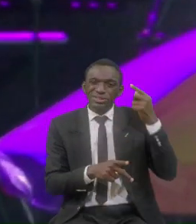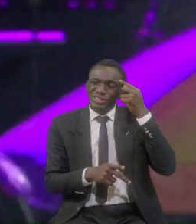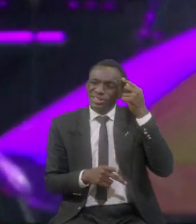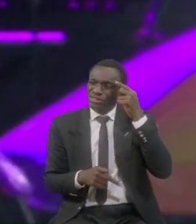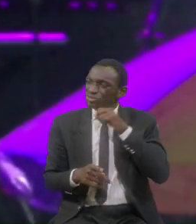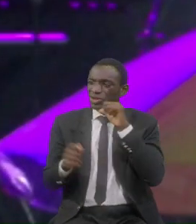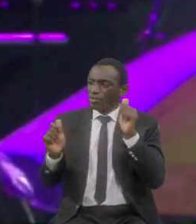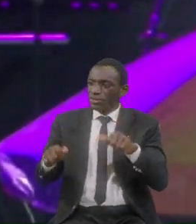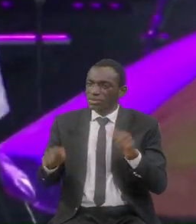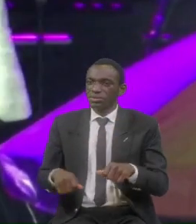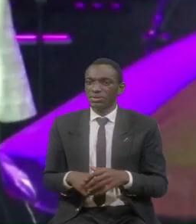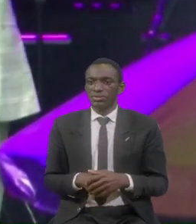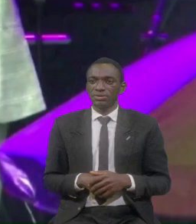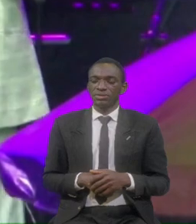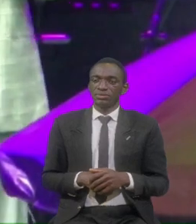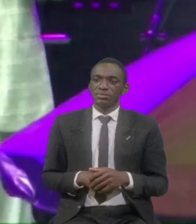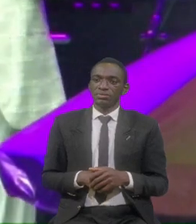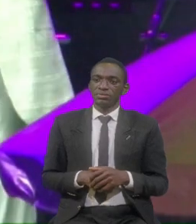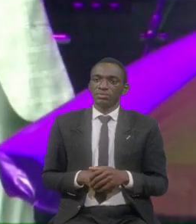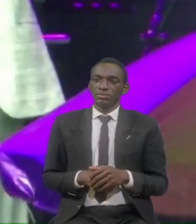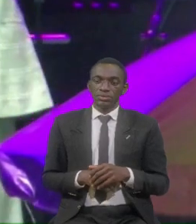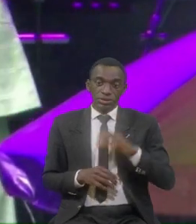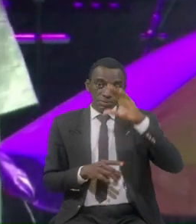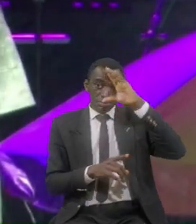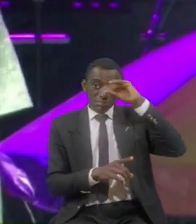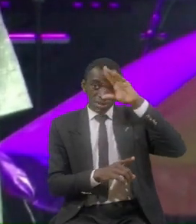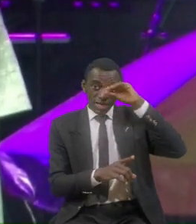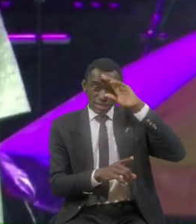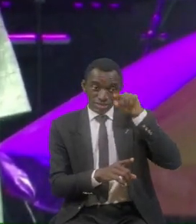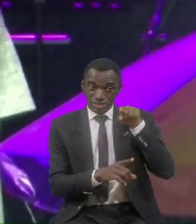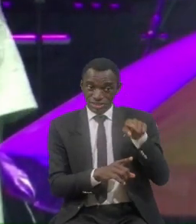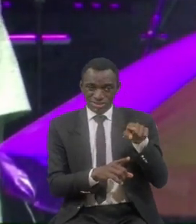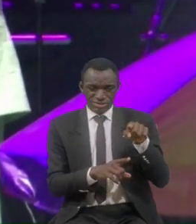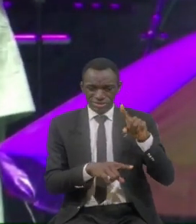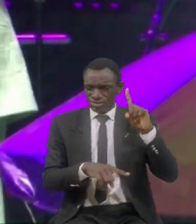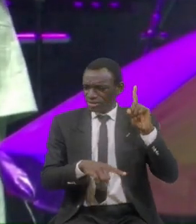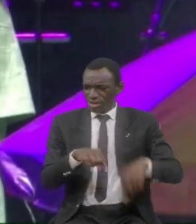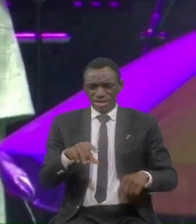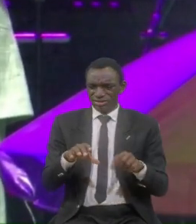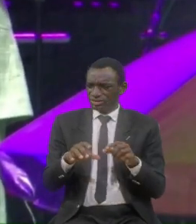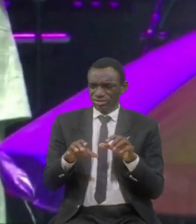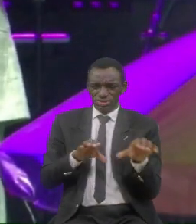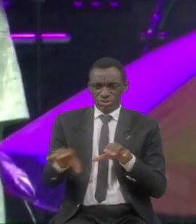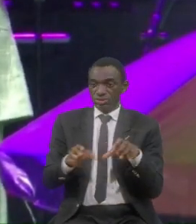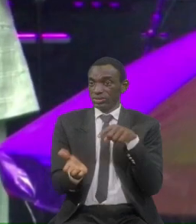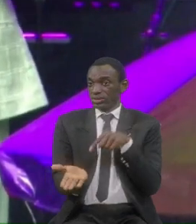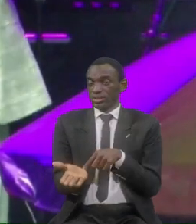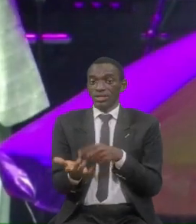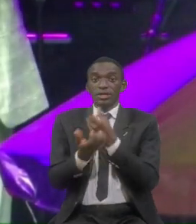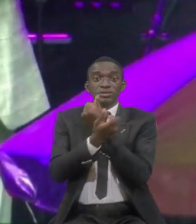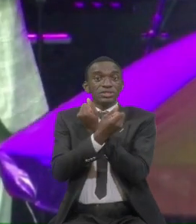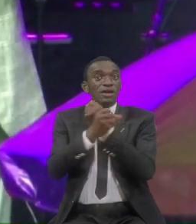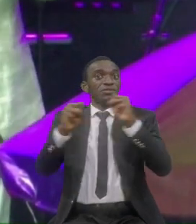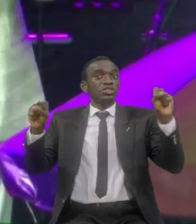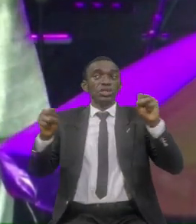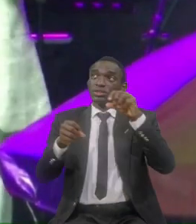nila ang mga imposibilidad man sa kinabuhi. Man cannot do this. Ang tao niingon sila dili makaingon. Salvation in the Lord. Ang